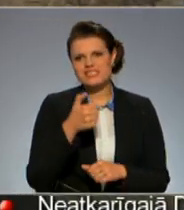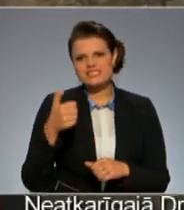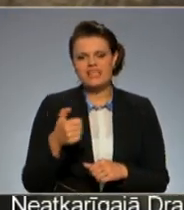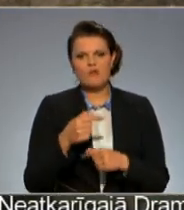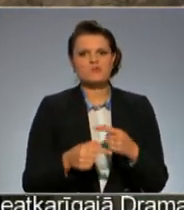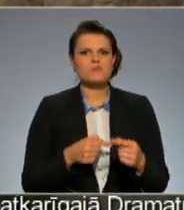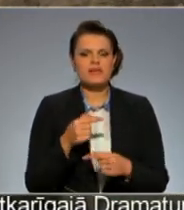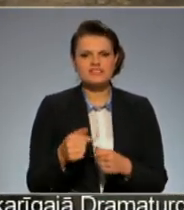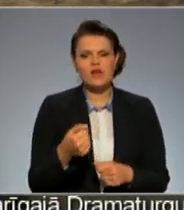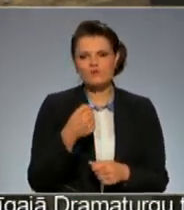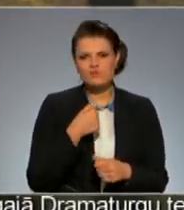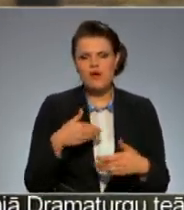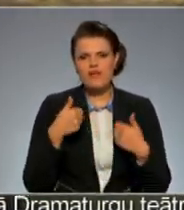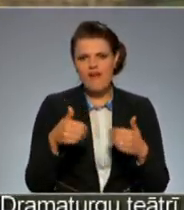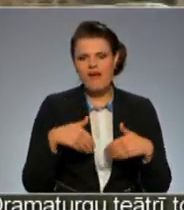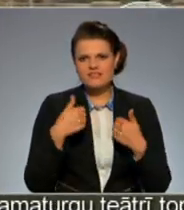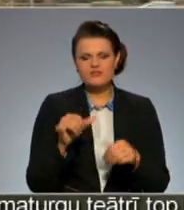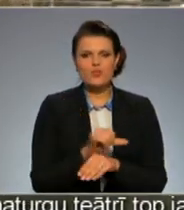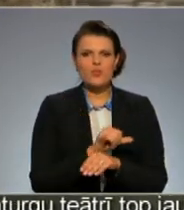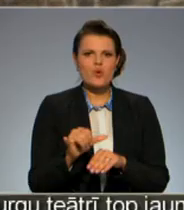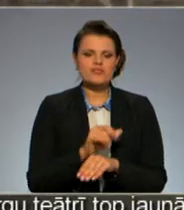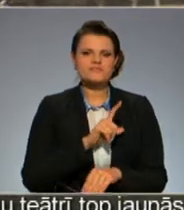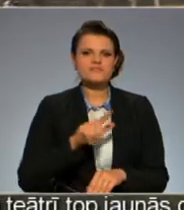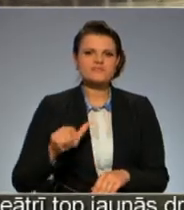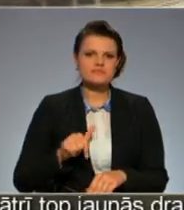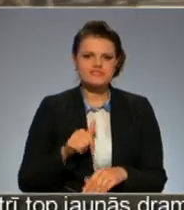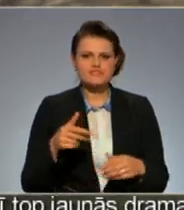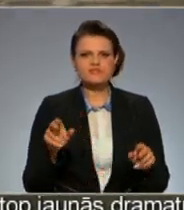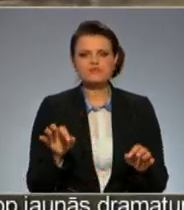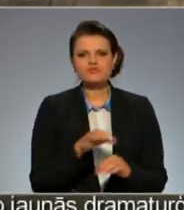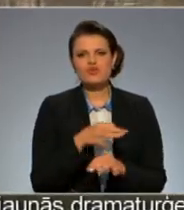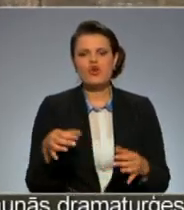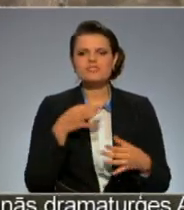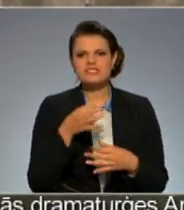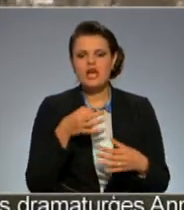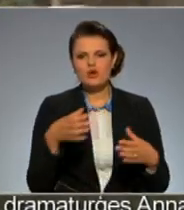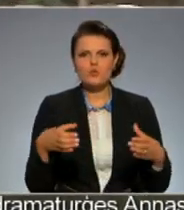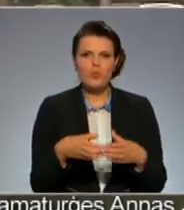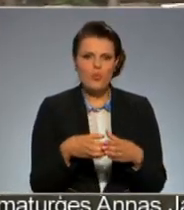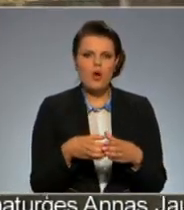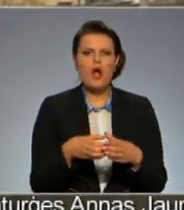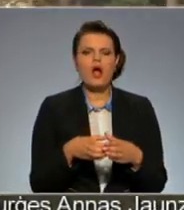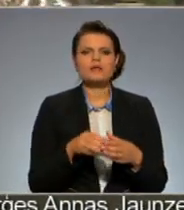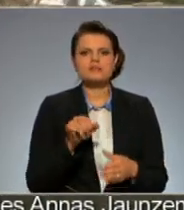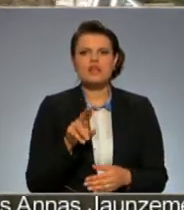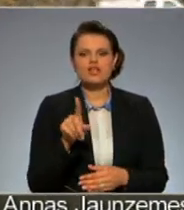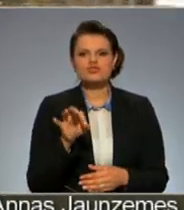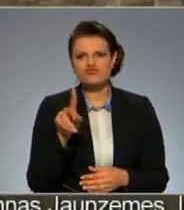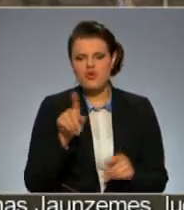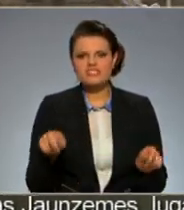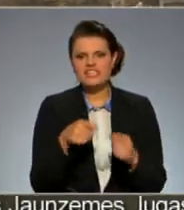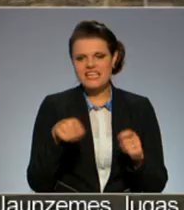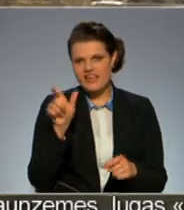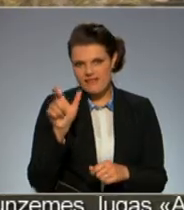pēc kārtas man aicini ņujorkas latviešu koncertkorus andrejs jansons